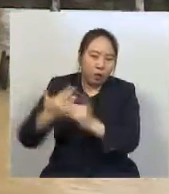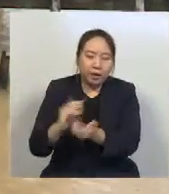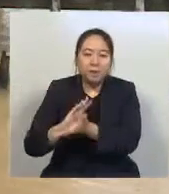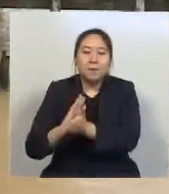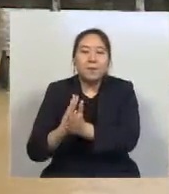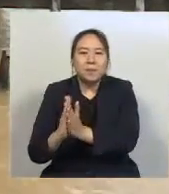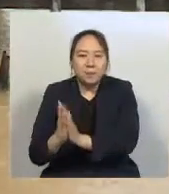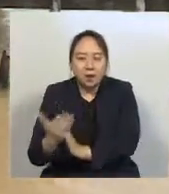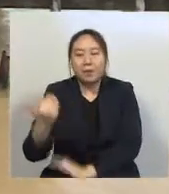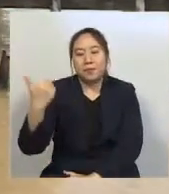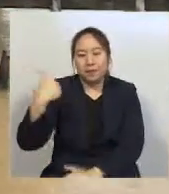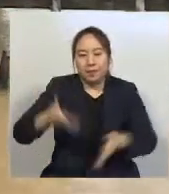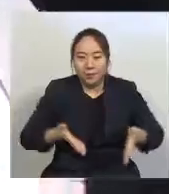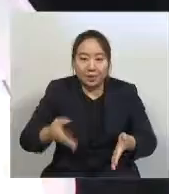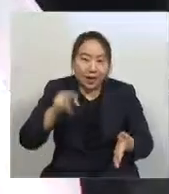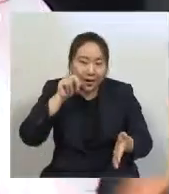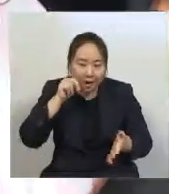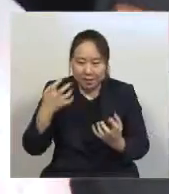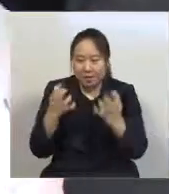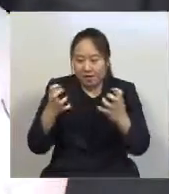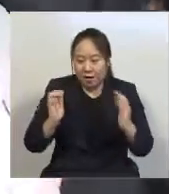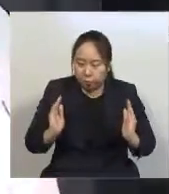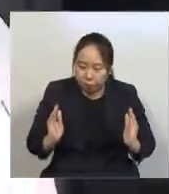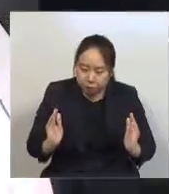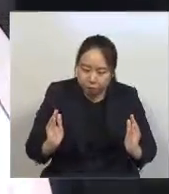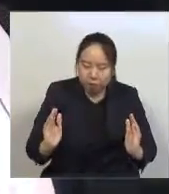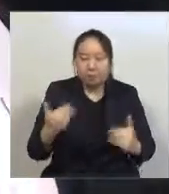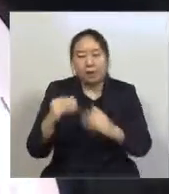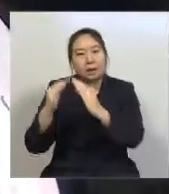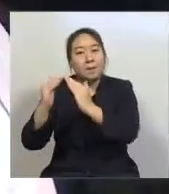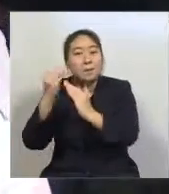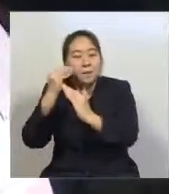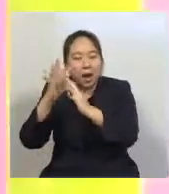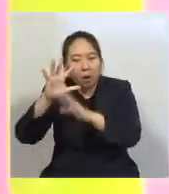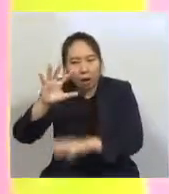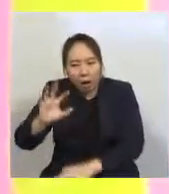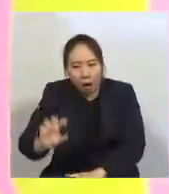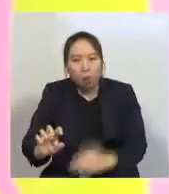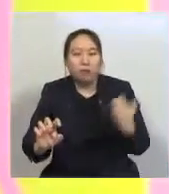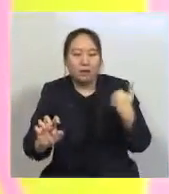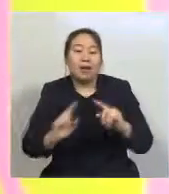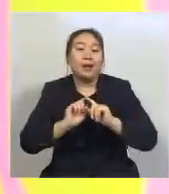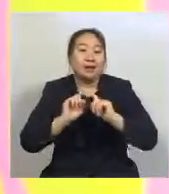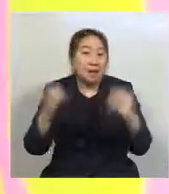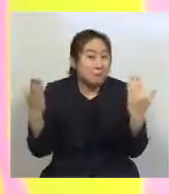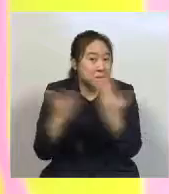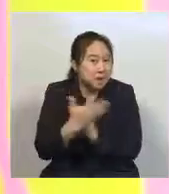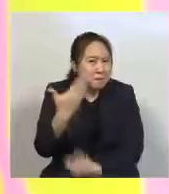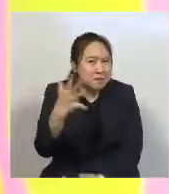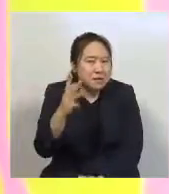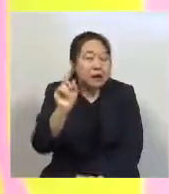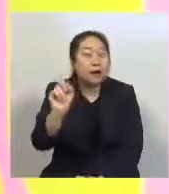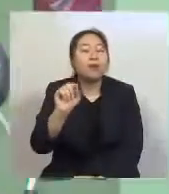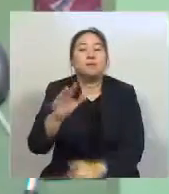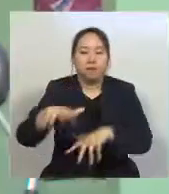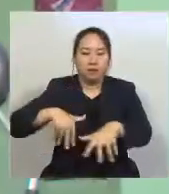นน้ำเขื่อนป้องกันน้ำซ้อและความเสื่อมโทรมของบ้านเรือนแต่สิ่งหนึ่งที่ไม่เคยเปลี่ยนคือประชาชนในพื้นที่ซึ่งทุกครั้ง